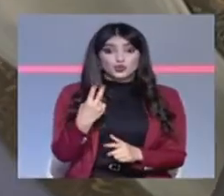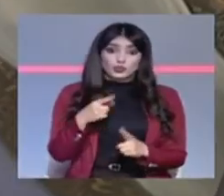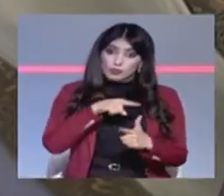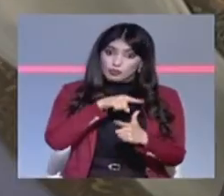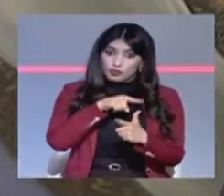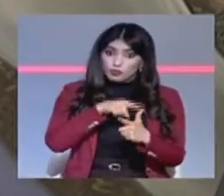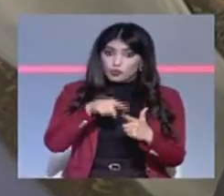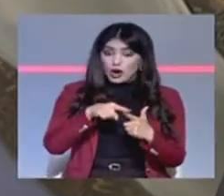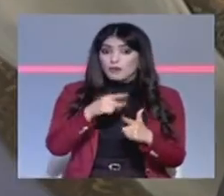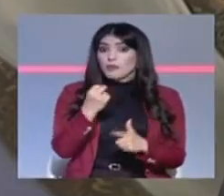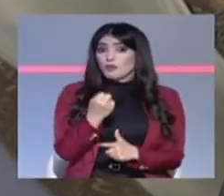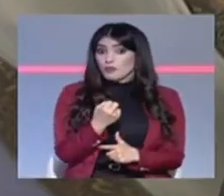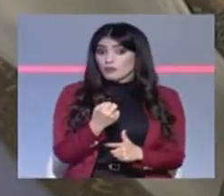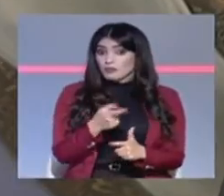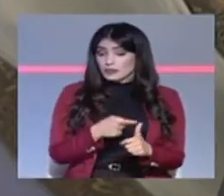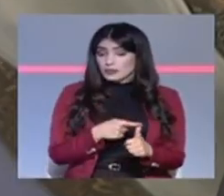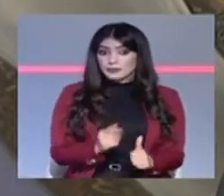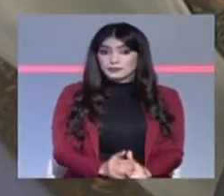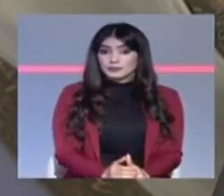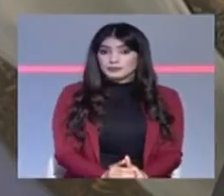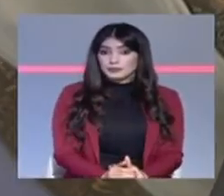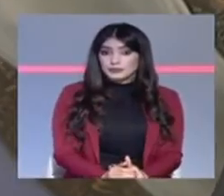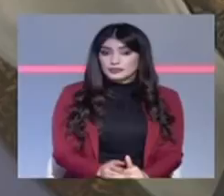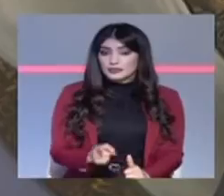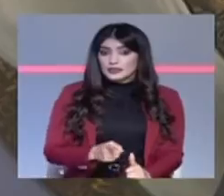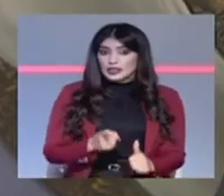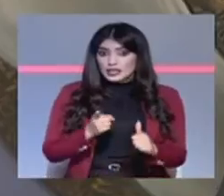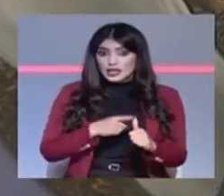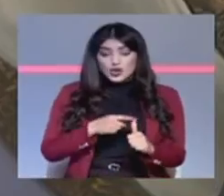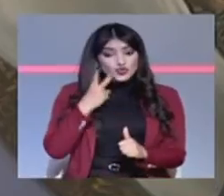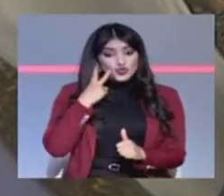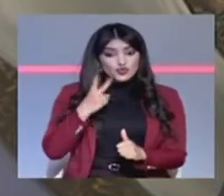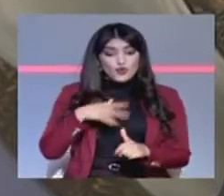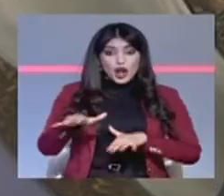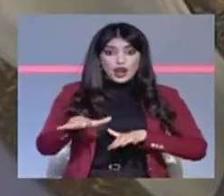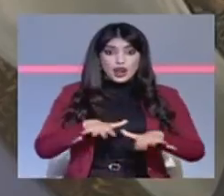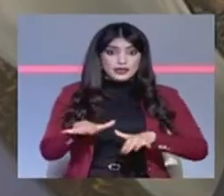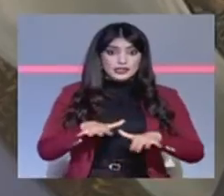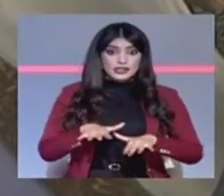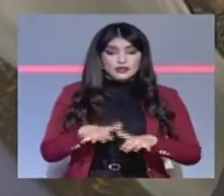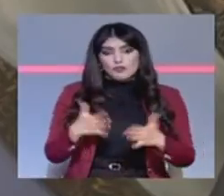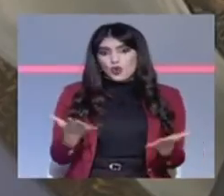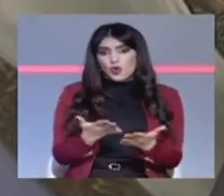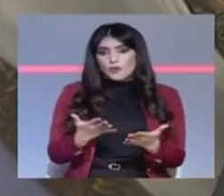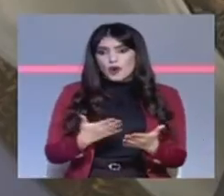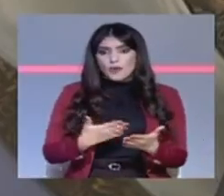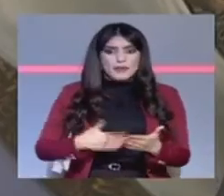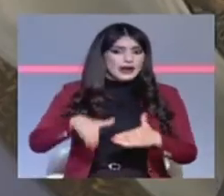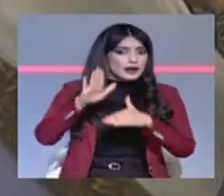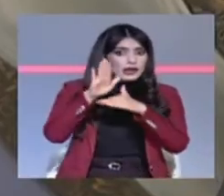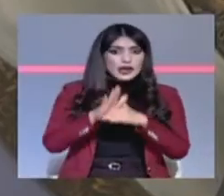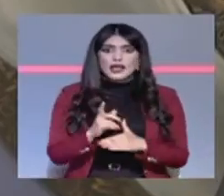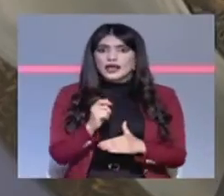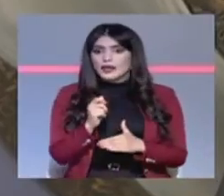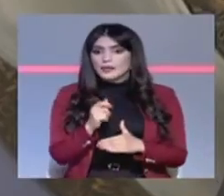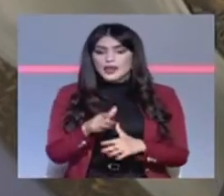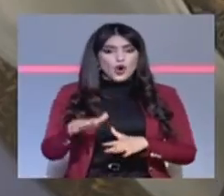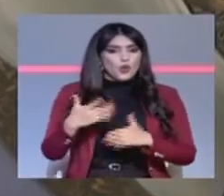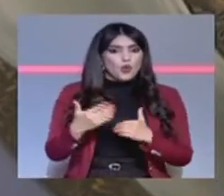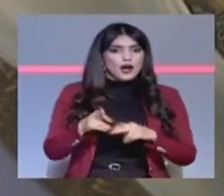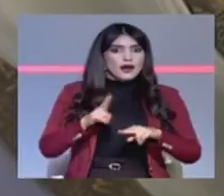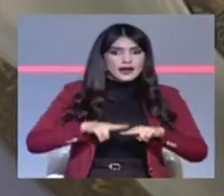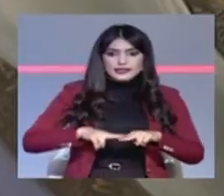الحاجه الاولى هي النظر في الاجراءات بشكل يش الهيكله الماليه والهيئه البن البنيه التحتيه